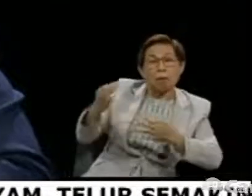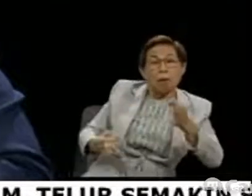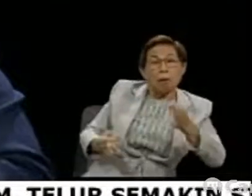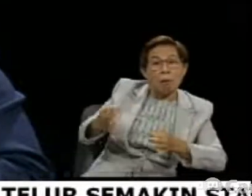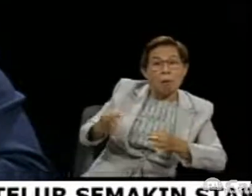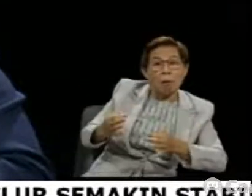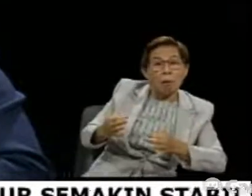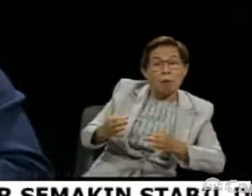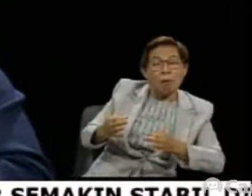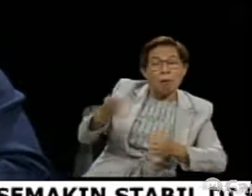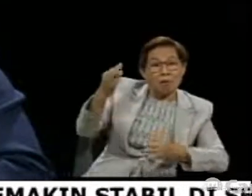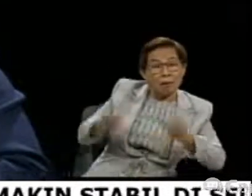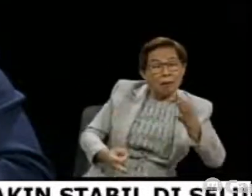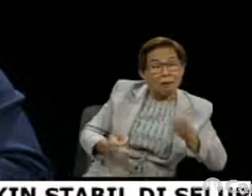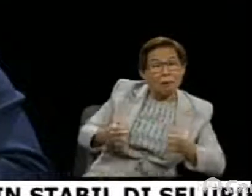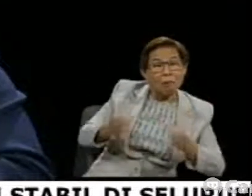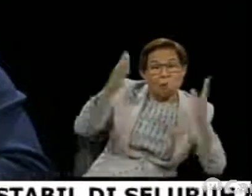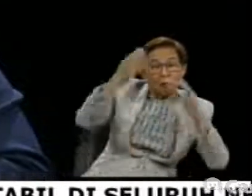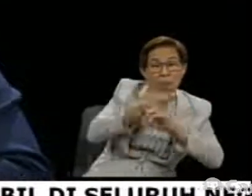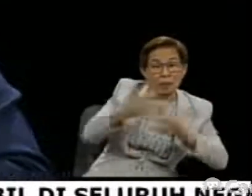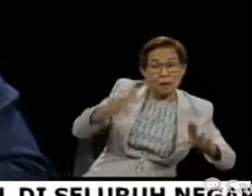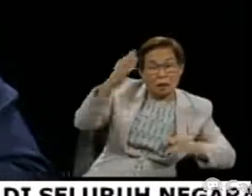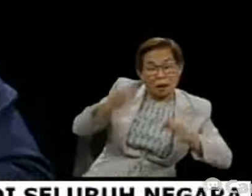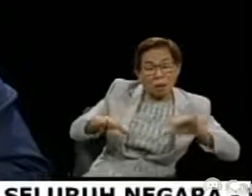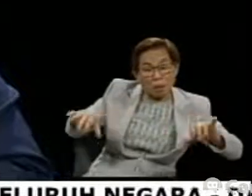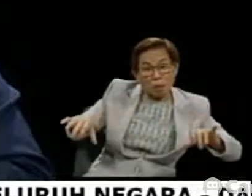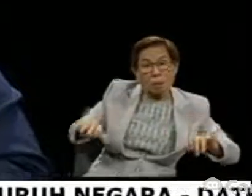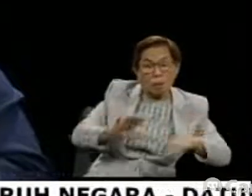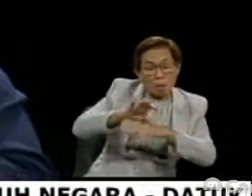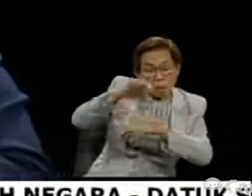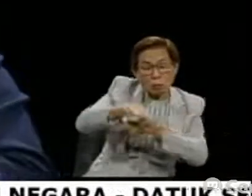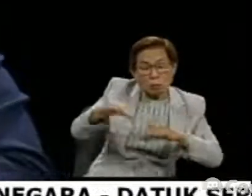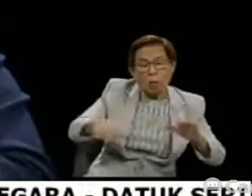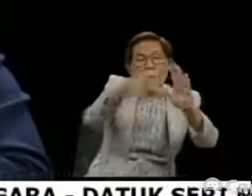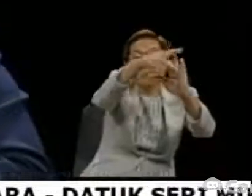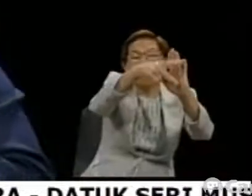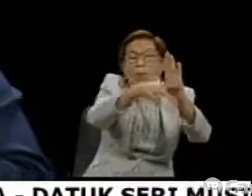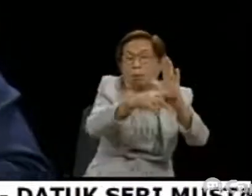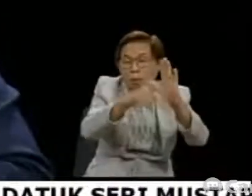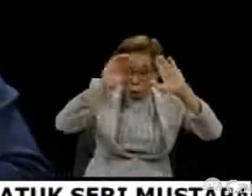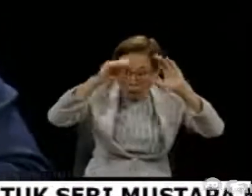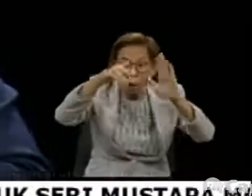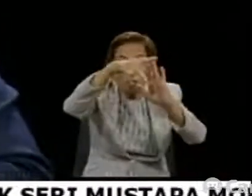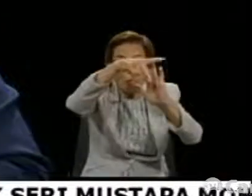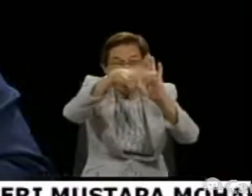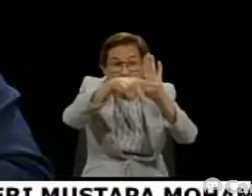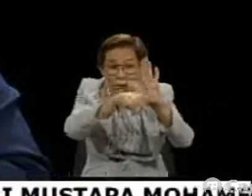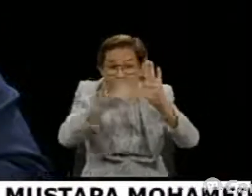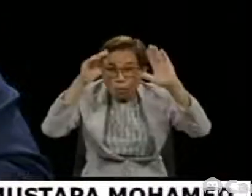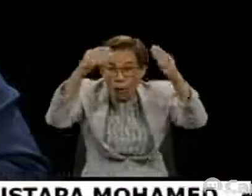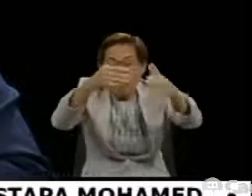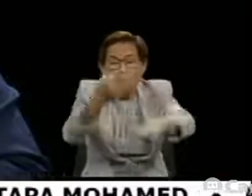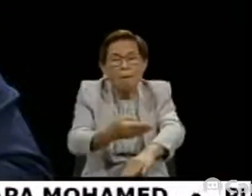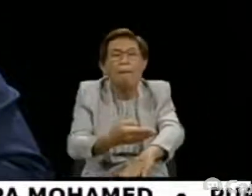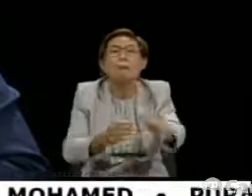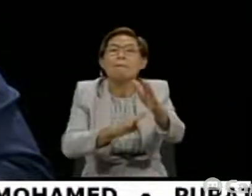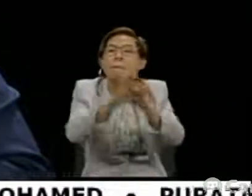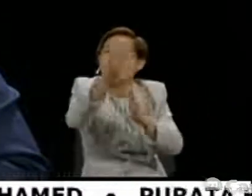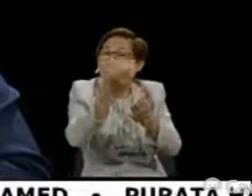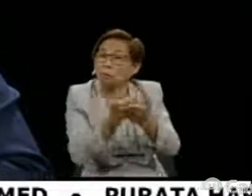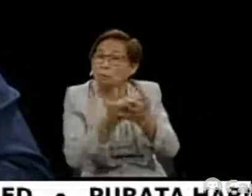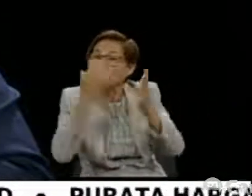membuat apa polisi-polisi yang lebih setelah fokuskan kepada pemulihan ekonomi kita